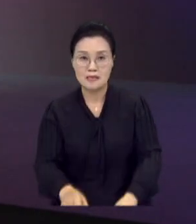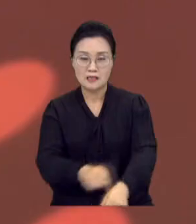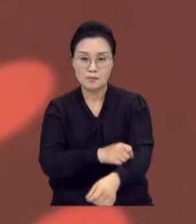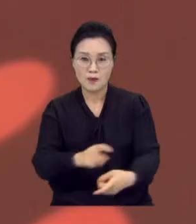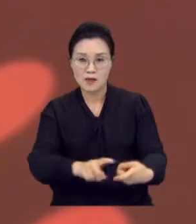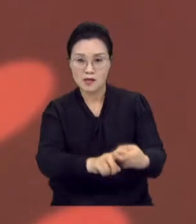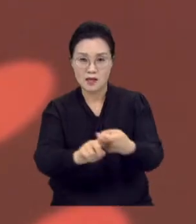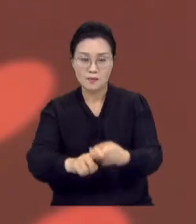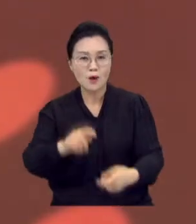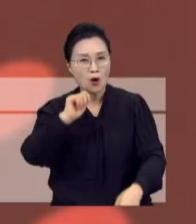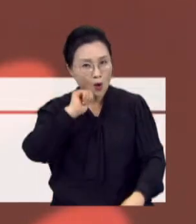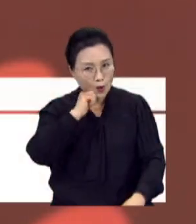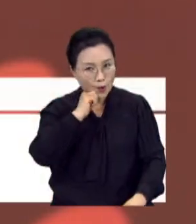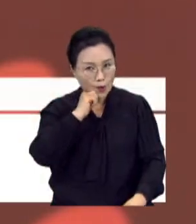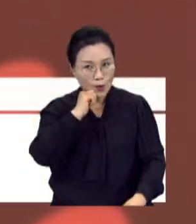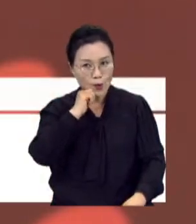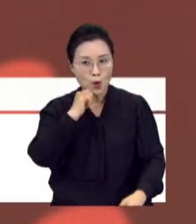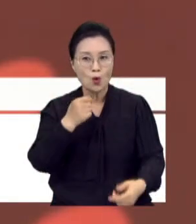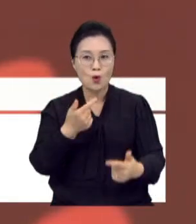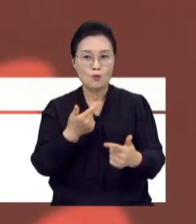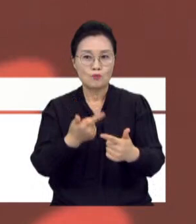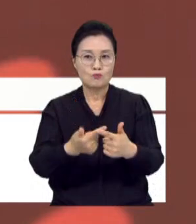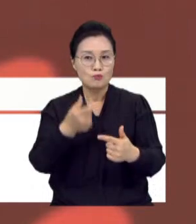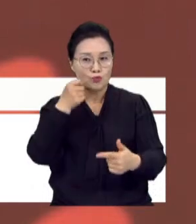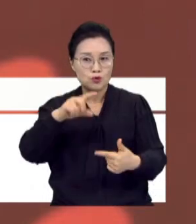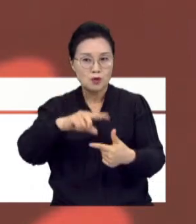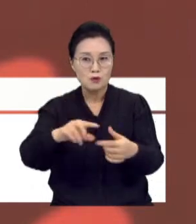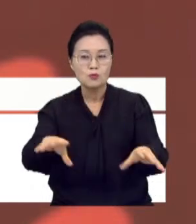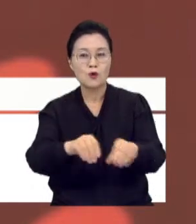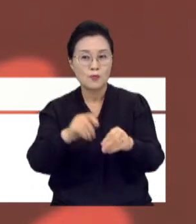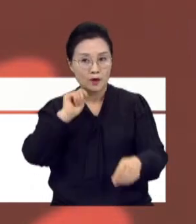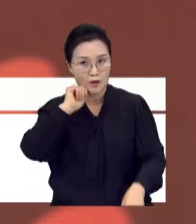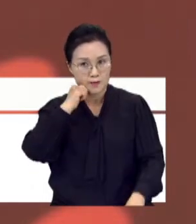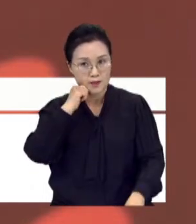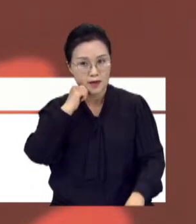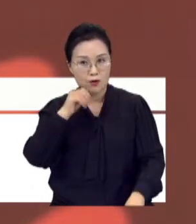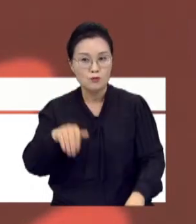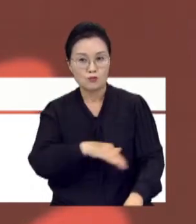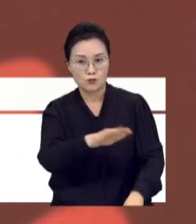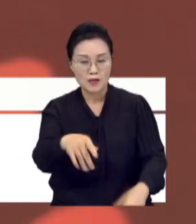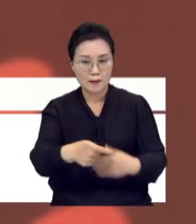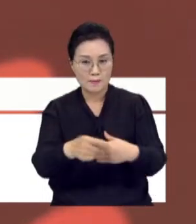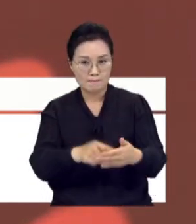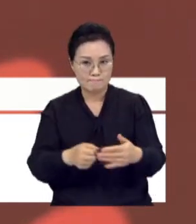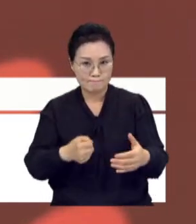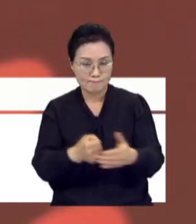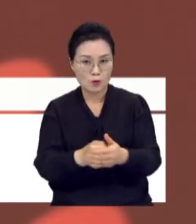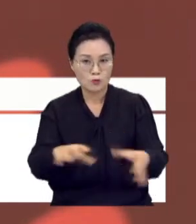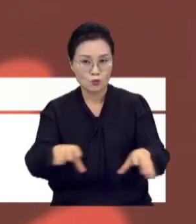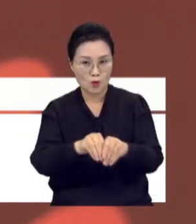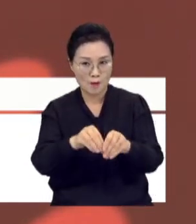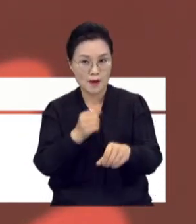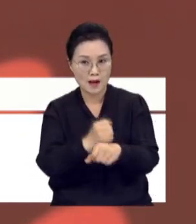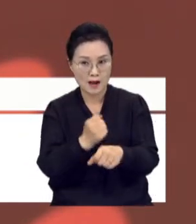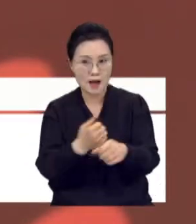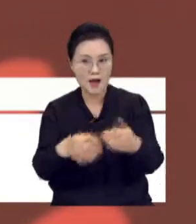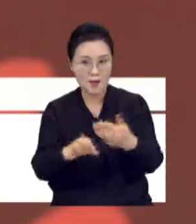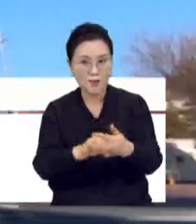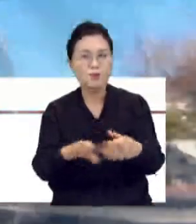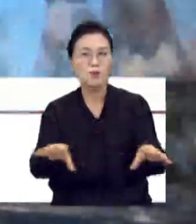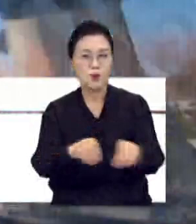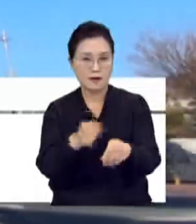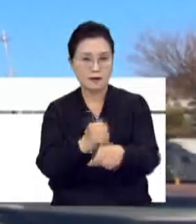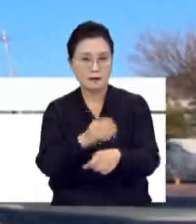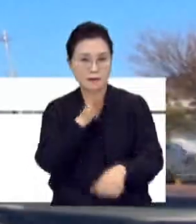특별연합도 어렵고 불경 통합도 어렵지만 이왕 우리가 마음을 먹고 통합을 하려고 하면 통합을 하는